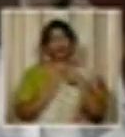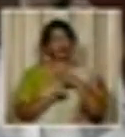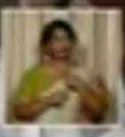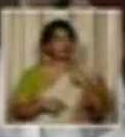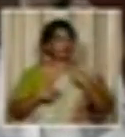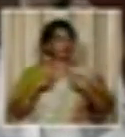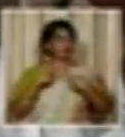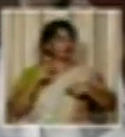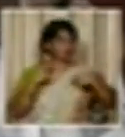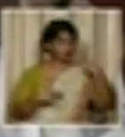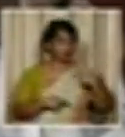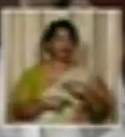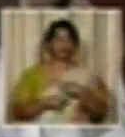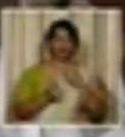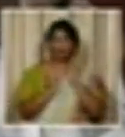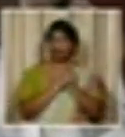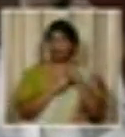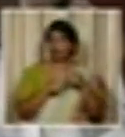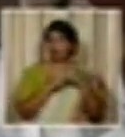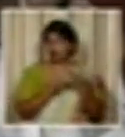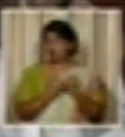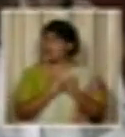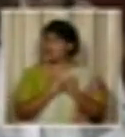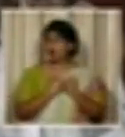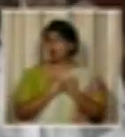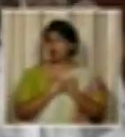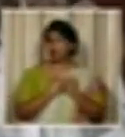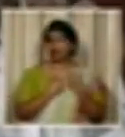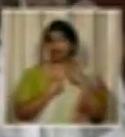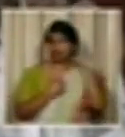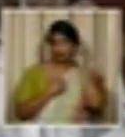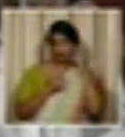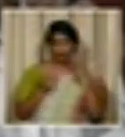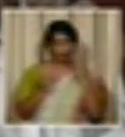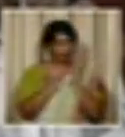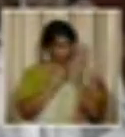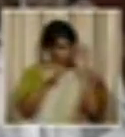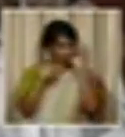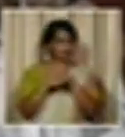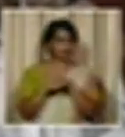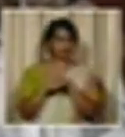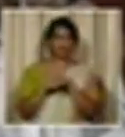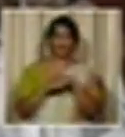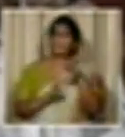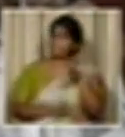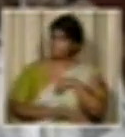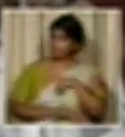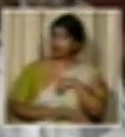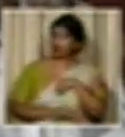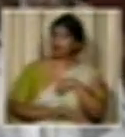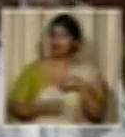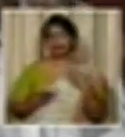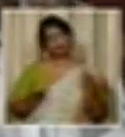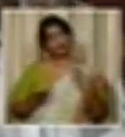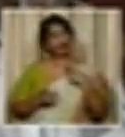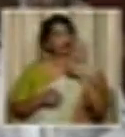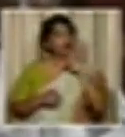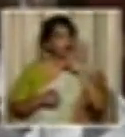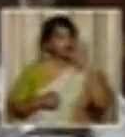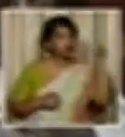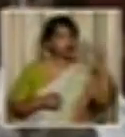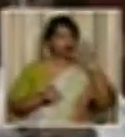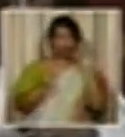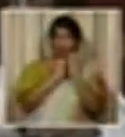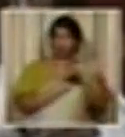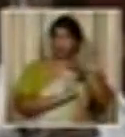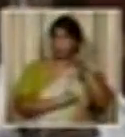ගන්නව නම් ඒ සංශෝධන අපිට අද ඕන. මොකද අපි දැනගන්න ඕන අපේ සංශෝධන පිළිගත්තද එහෙම නැත්නම් ශේෂ අධිකරණයේ සංශෝධන